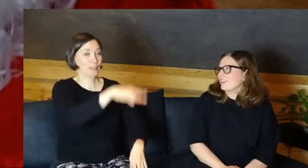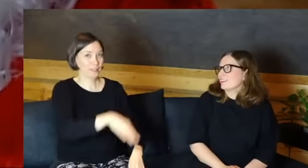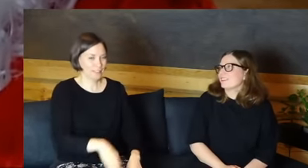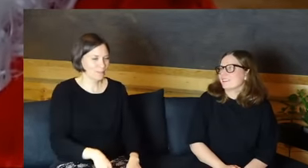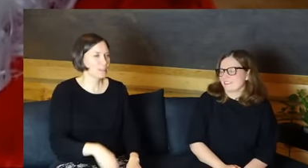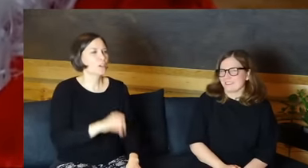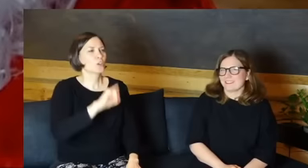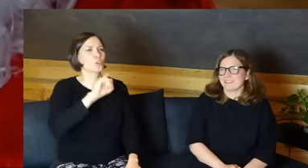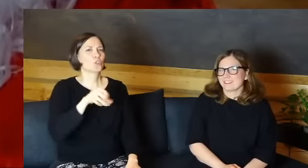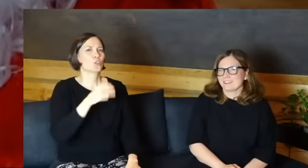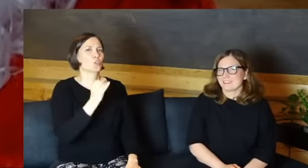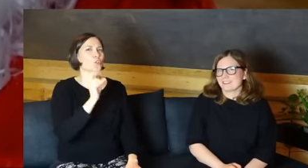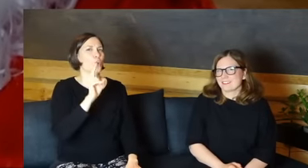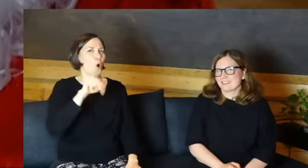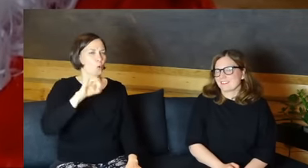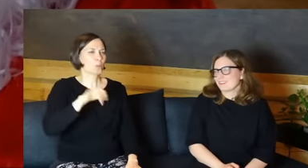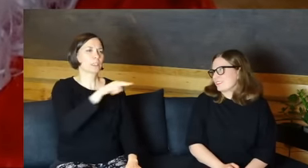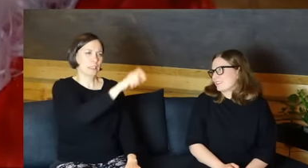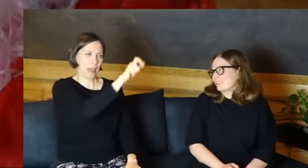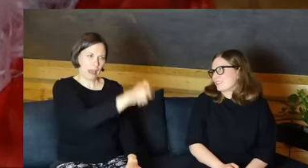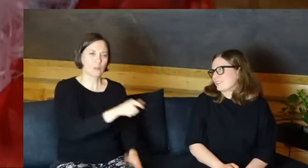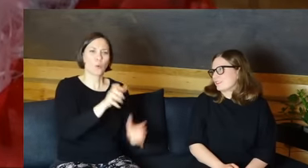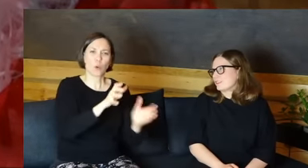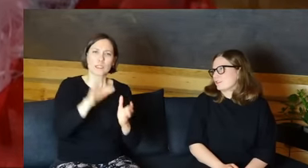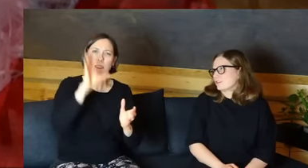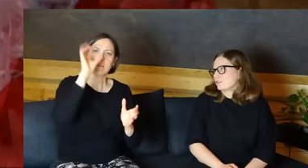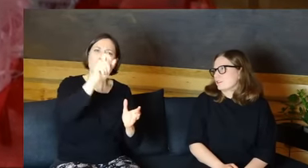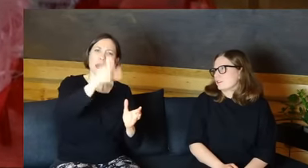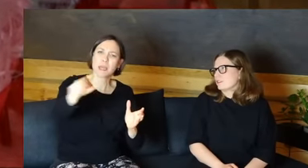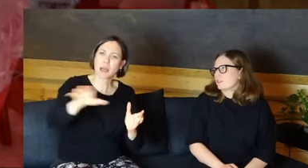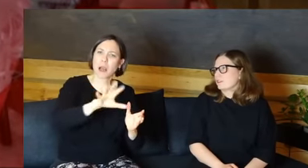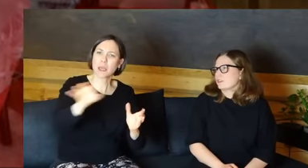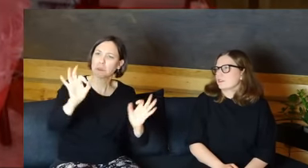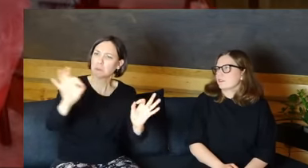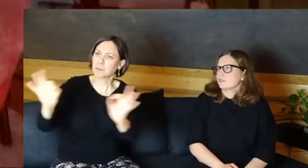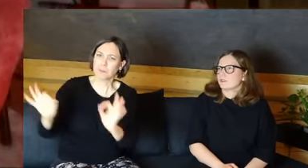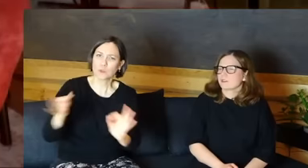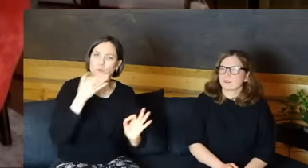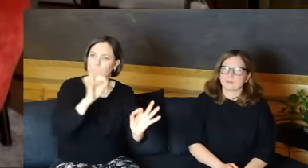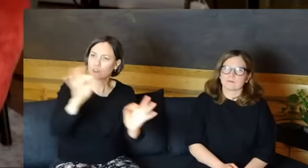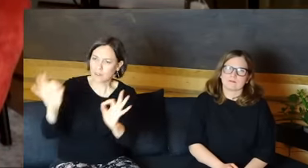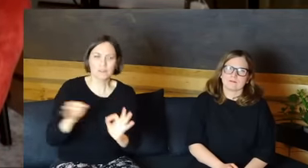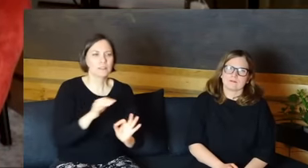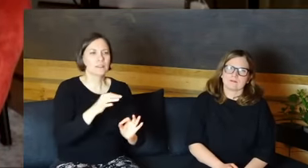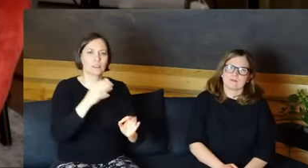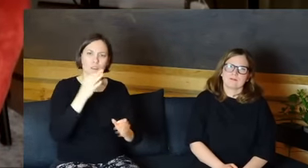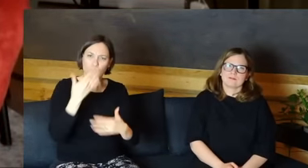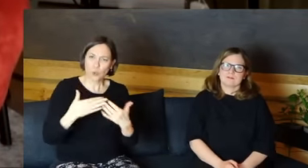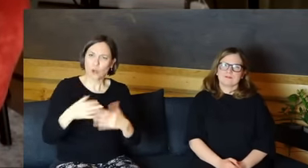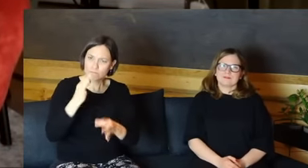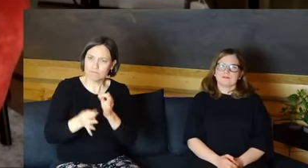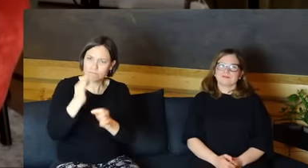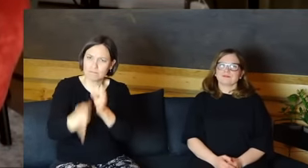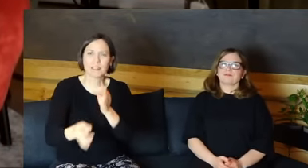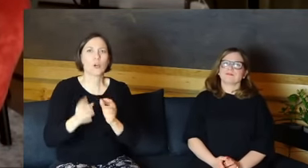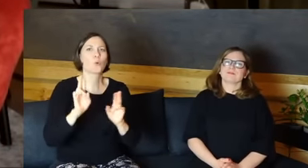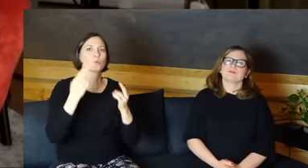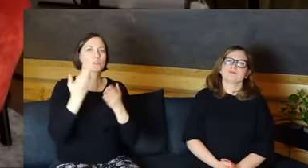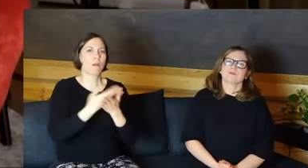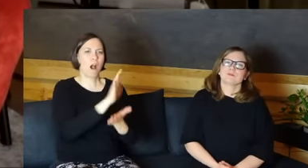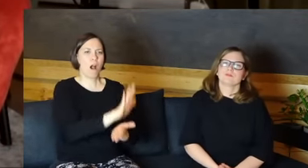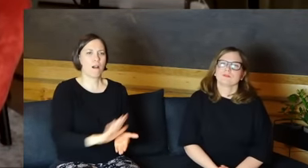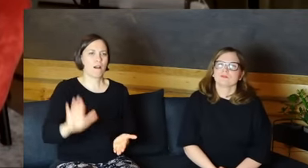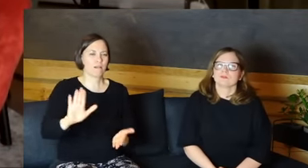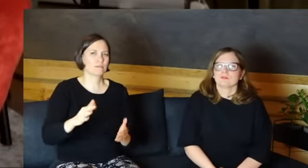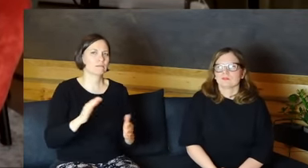Jouni huolehtii, että miehillä on kaikki hyvin ja saadaan työt tehtyä tuolla tuolla tuota Uudenmaan alueella ja vähän